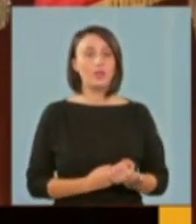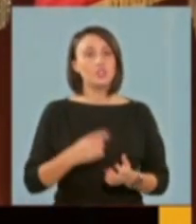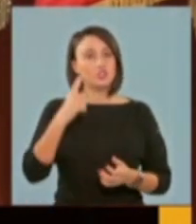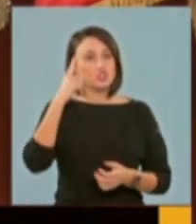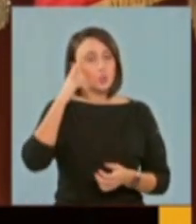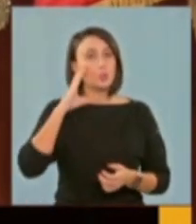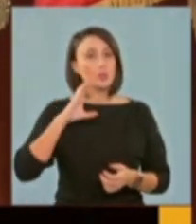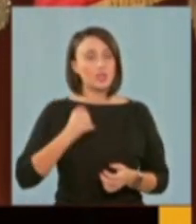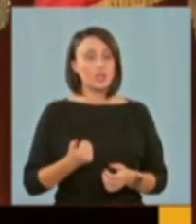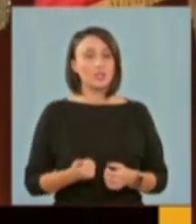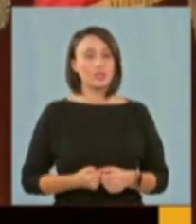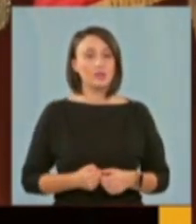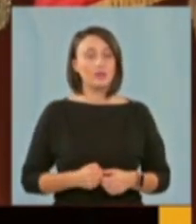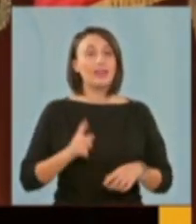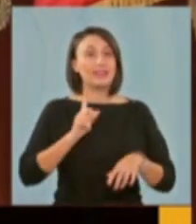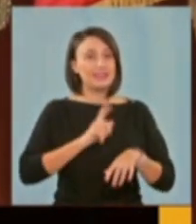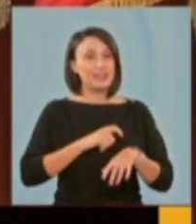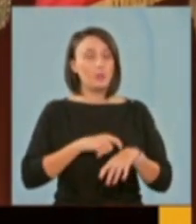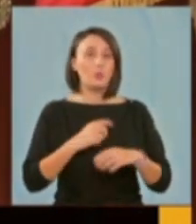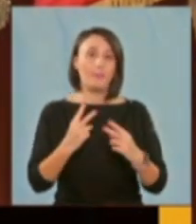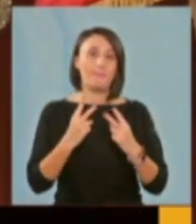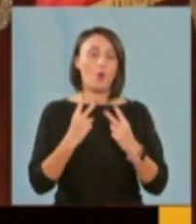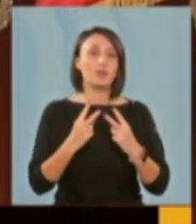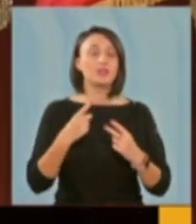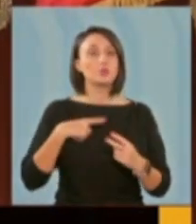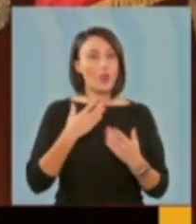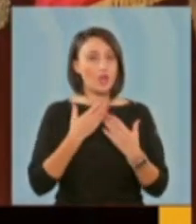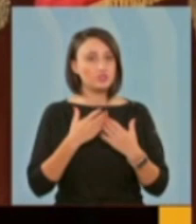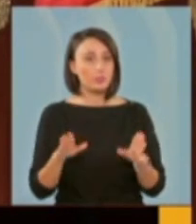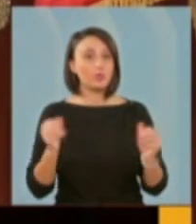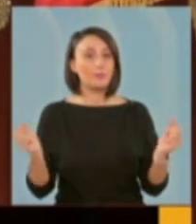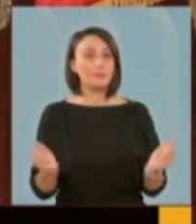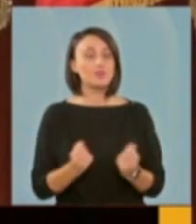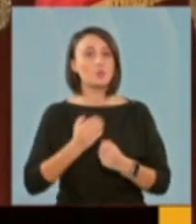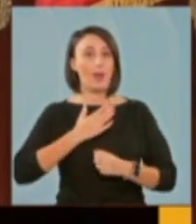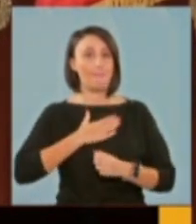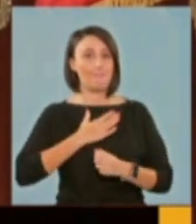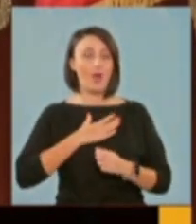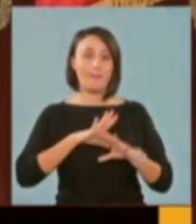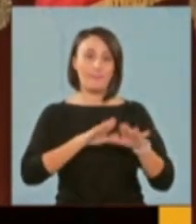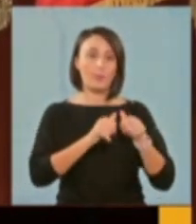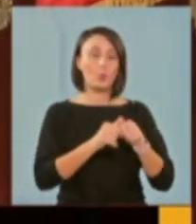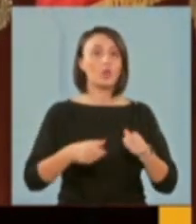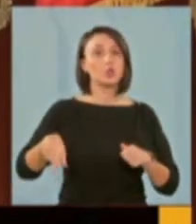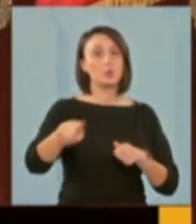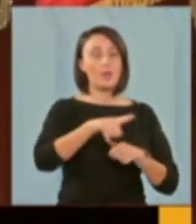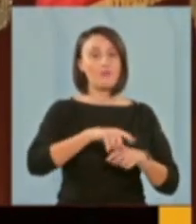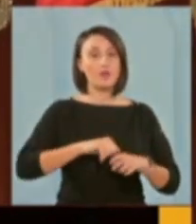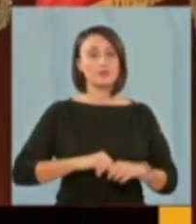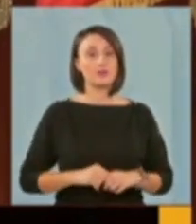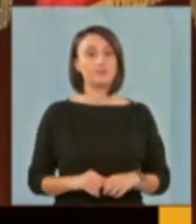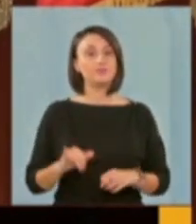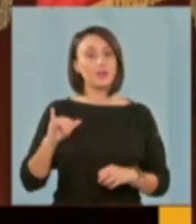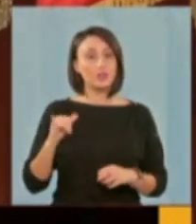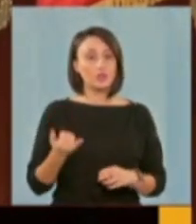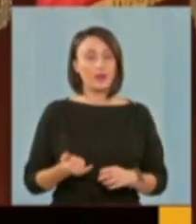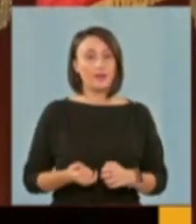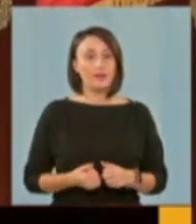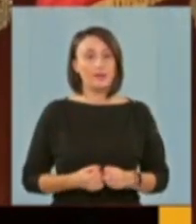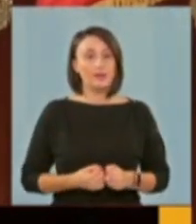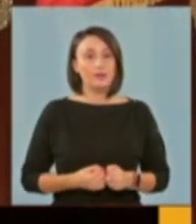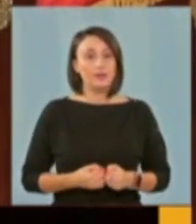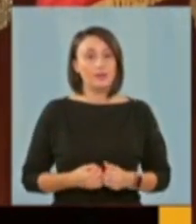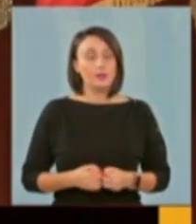că timpul este prețios. Sunt la începutul misiunii mele alături de dumneavoastră și